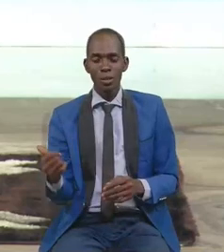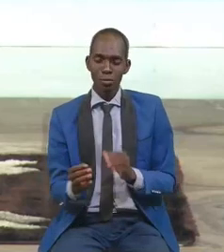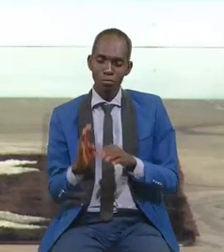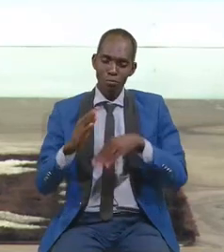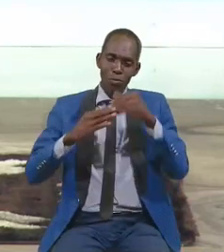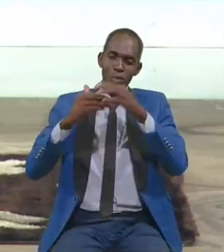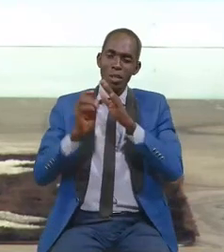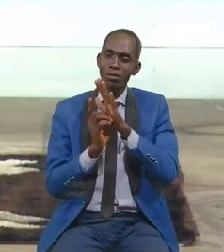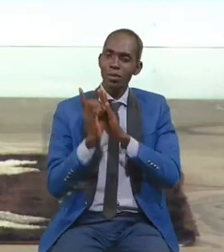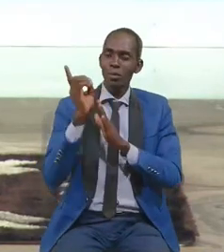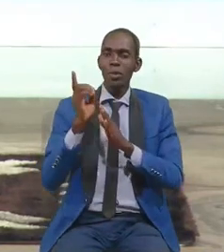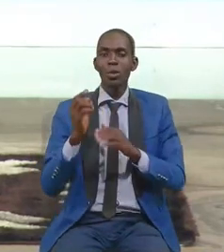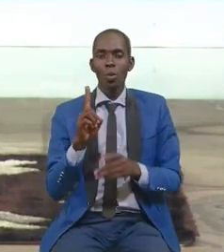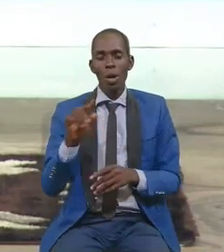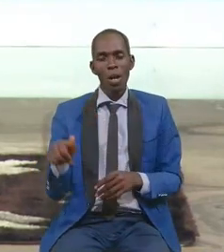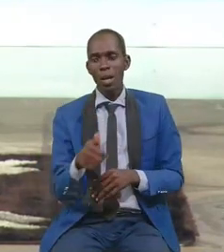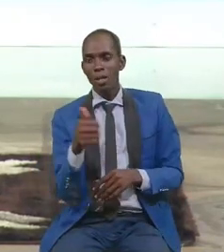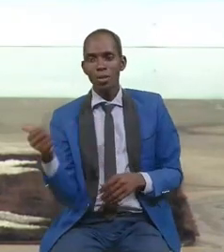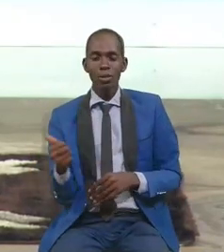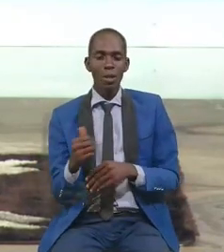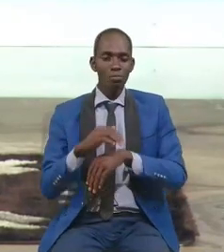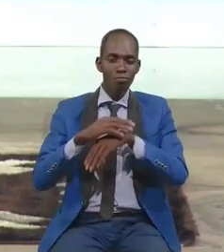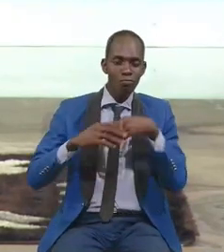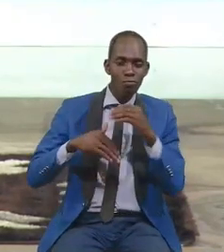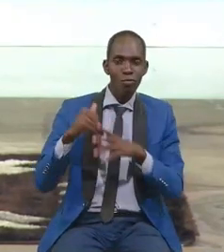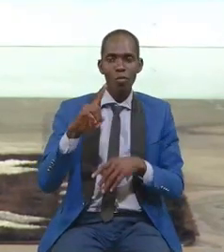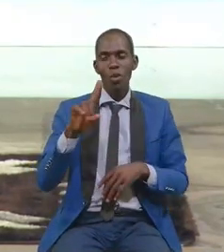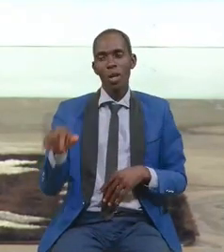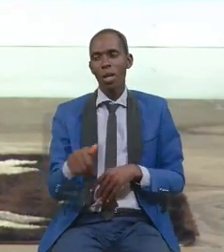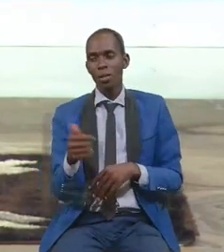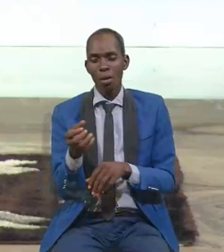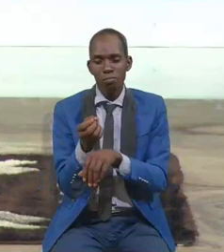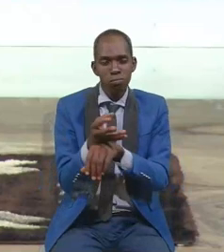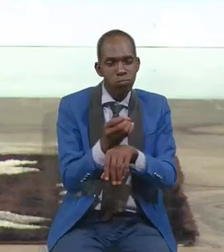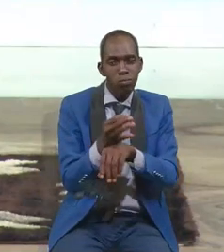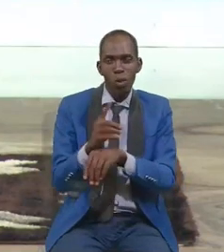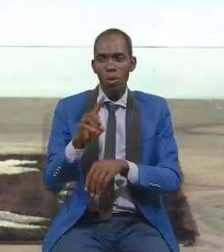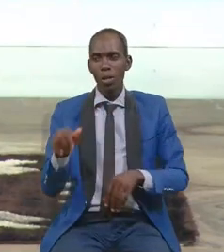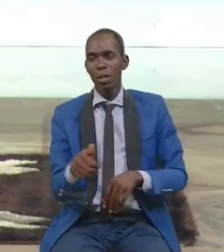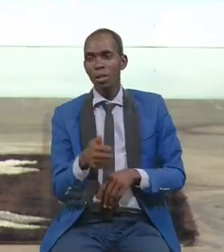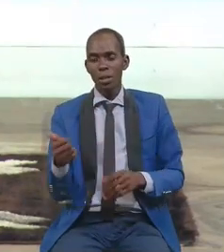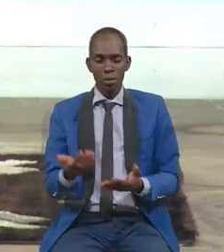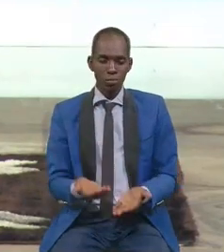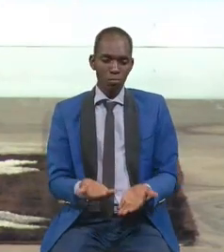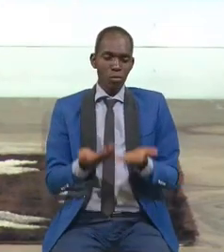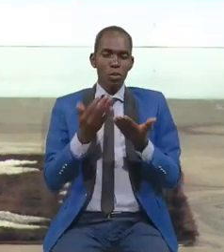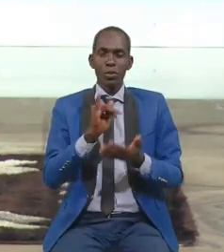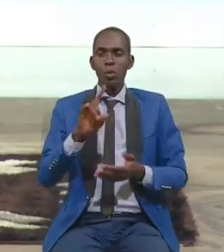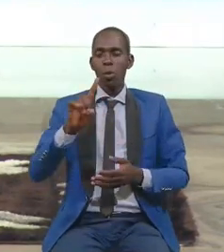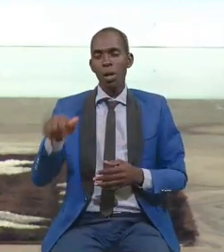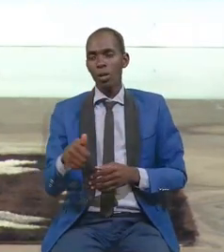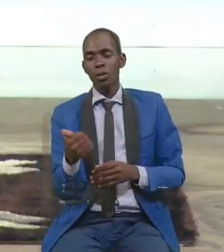édifions-nous, et intrusons-nous, conseillons-nous, et édifions-nous,